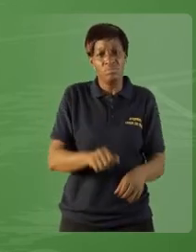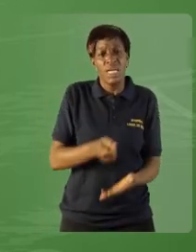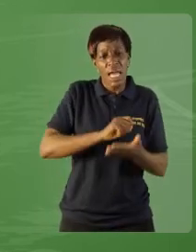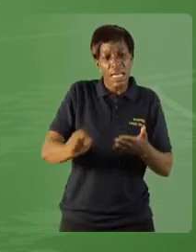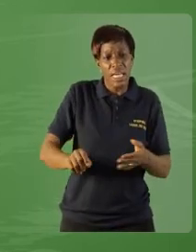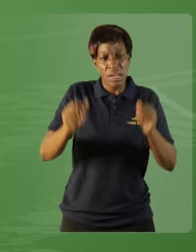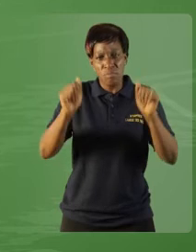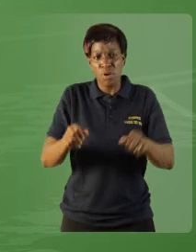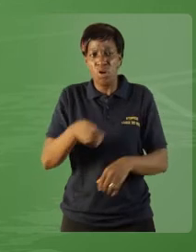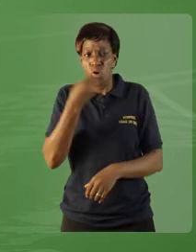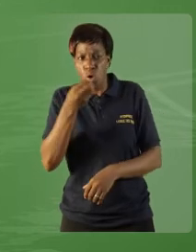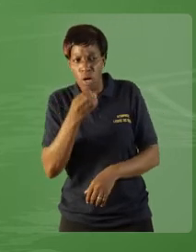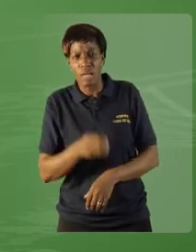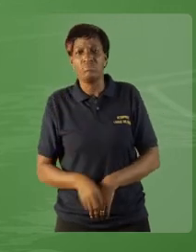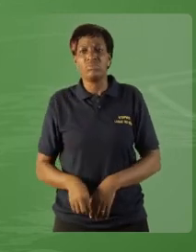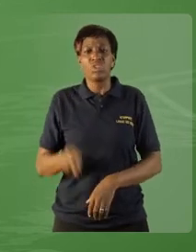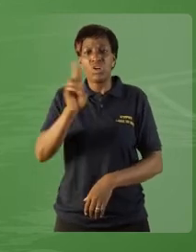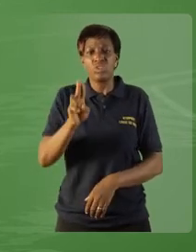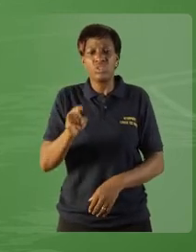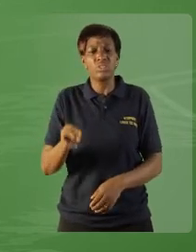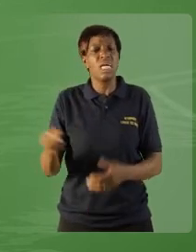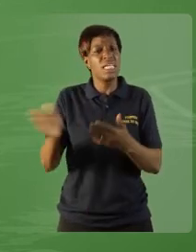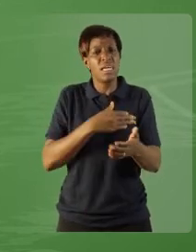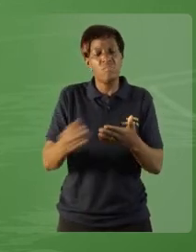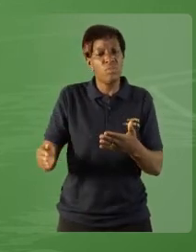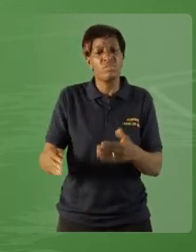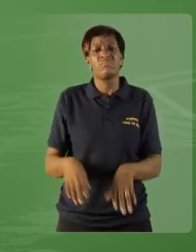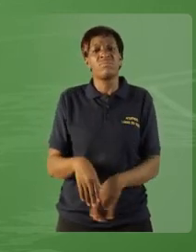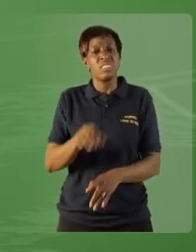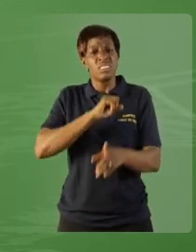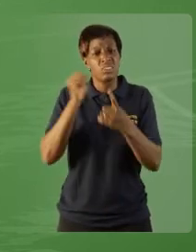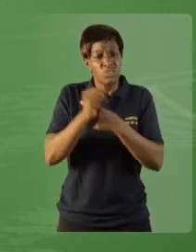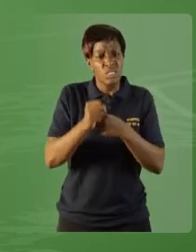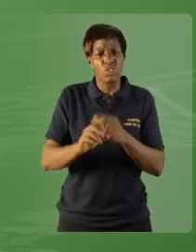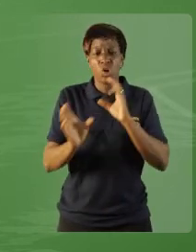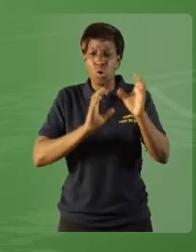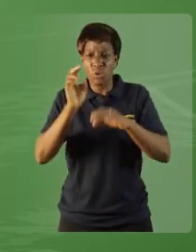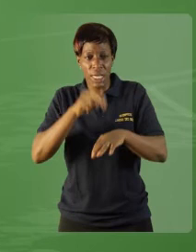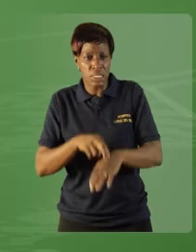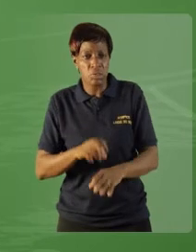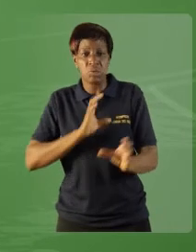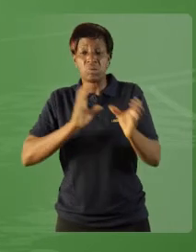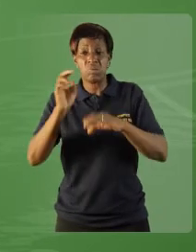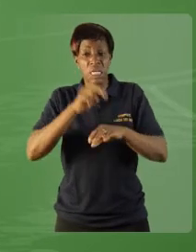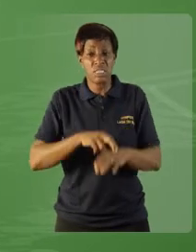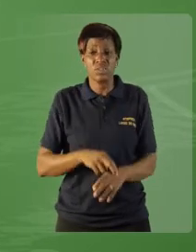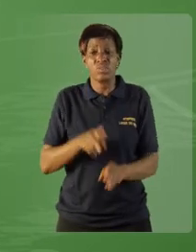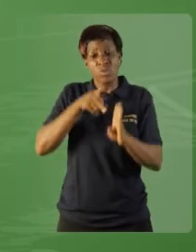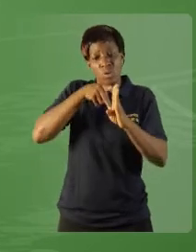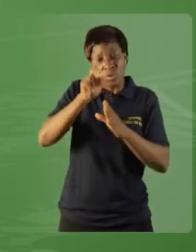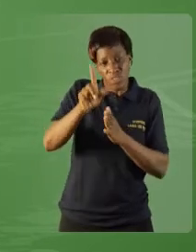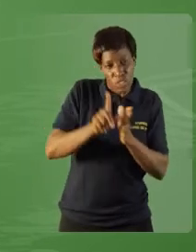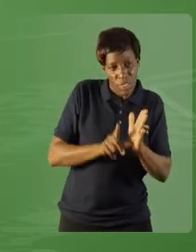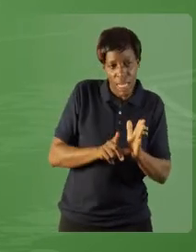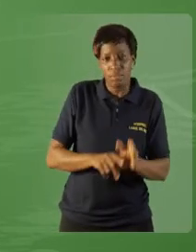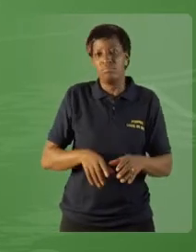registre adapté à toutes les situations de communication. Nous avons les communications professionnelles,